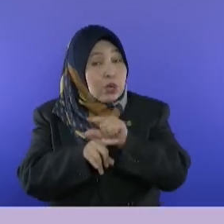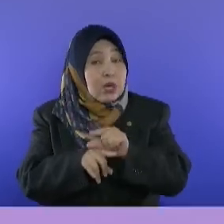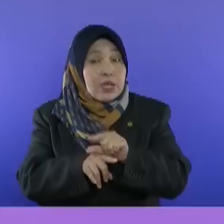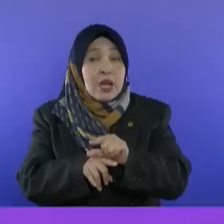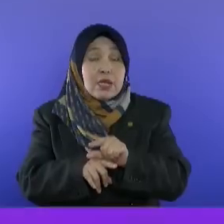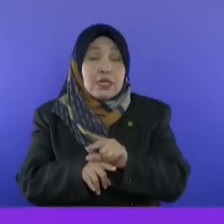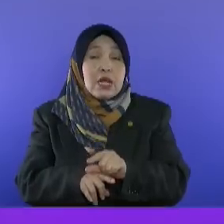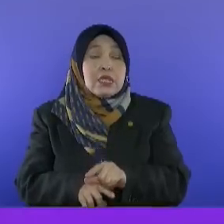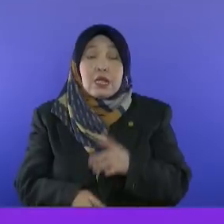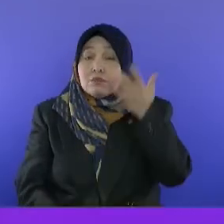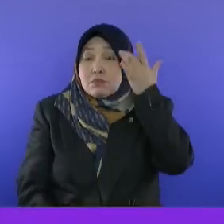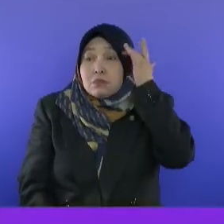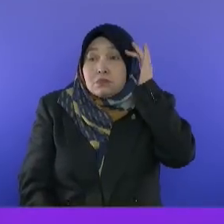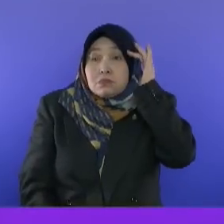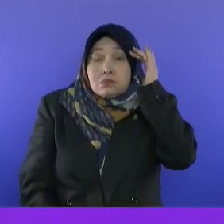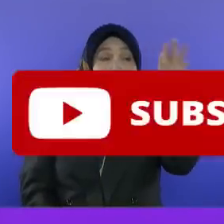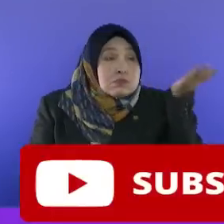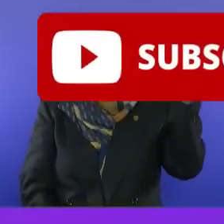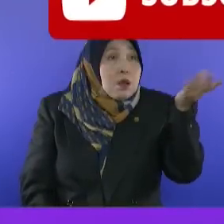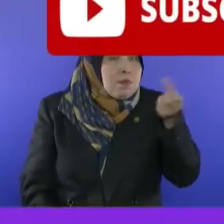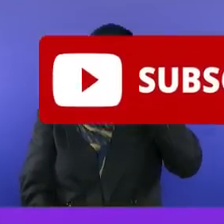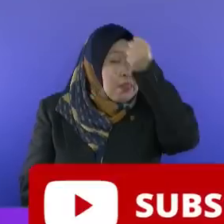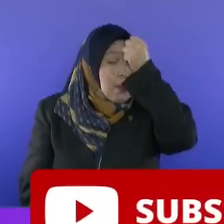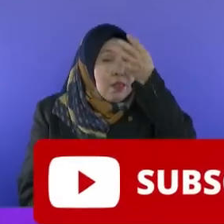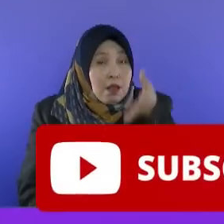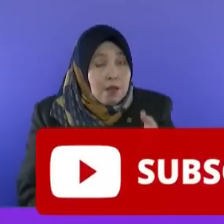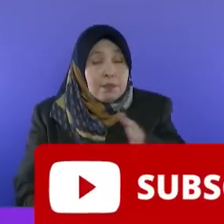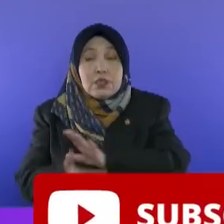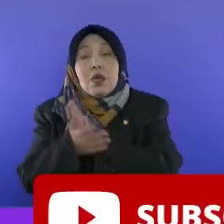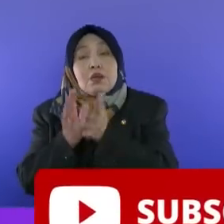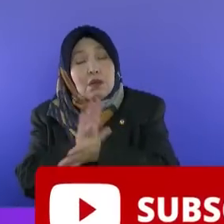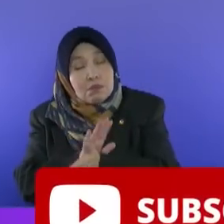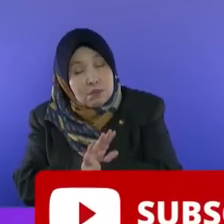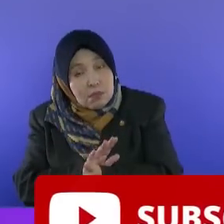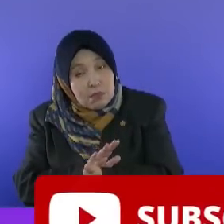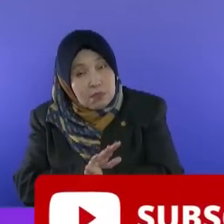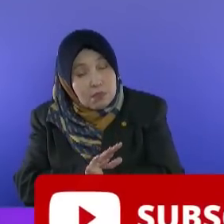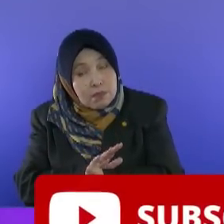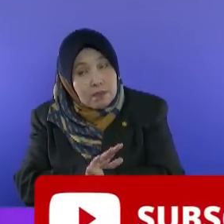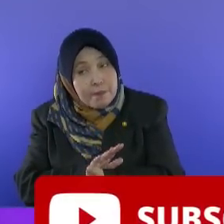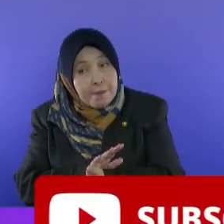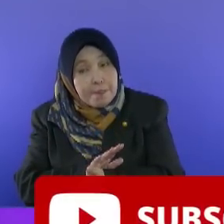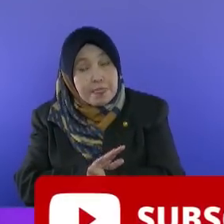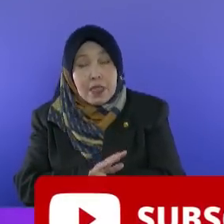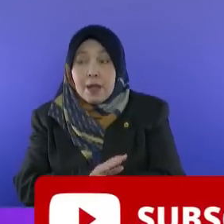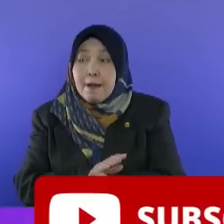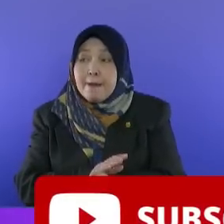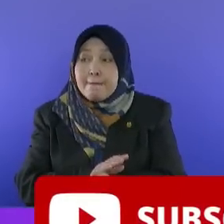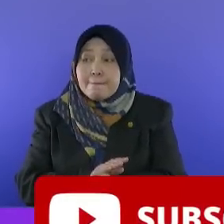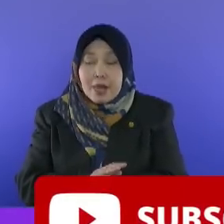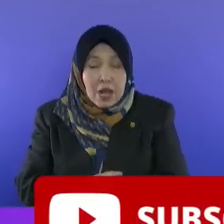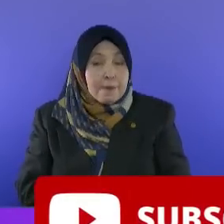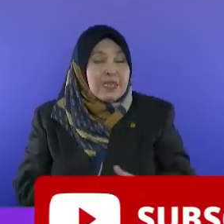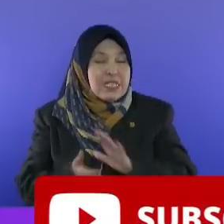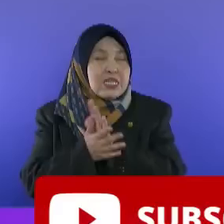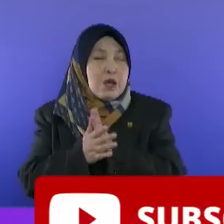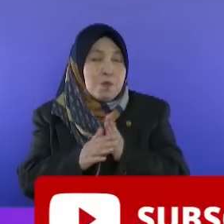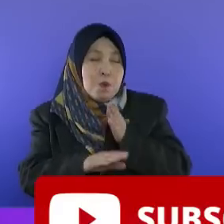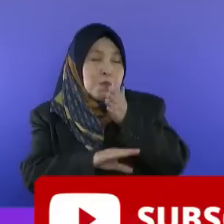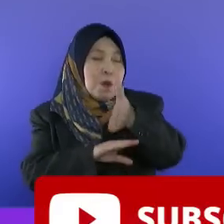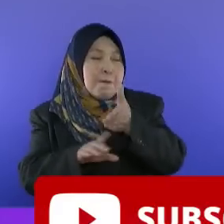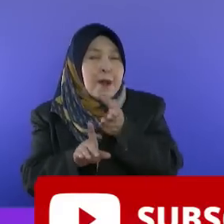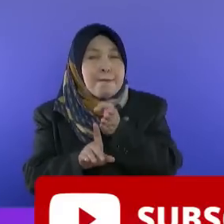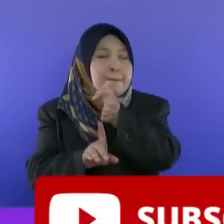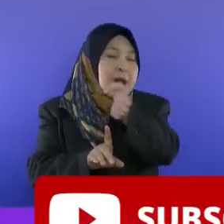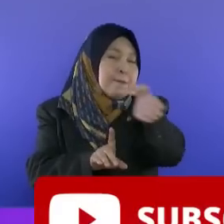ketidaktahuan kita kejahilan itu untuk menjadi sebagai istilah ya untuk kita lagi